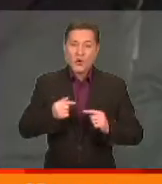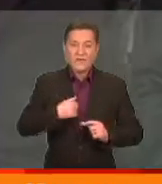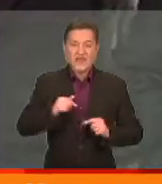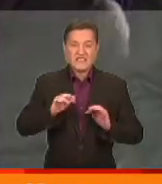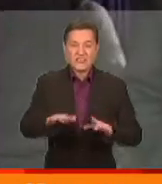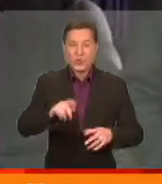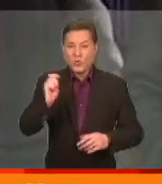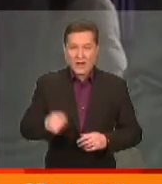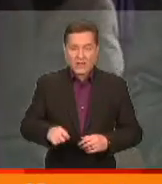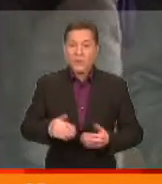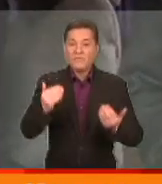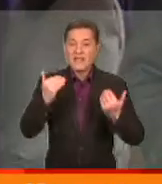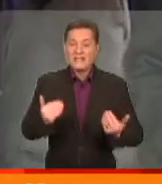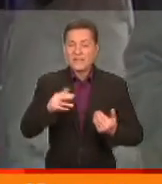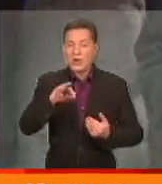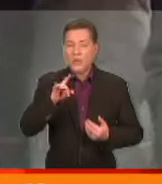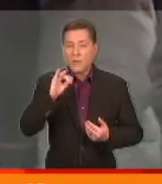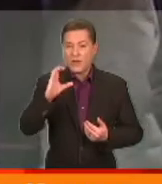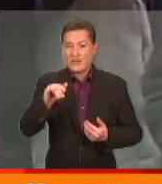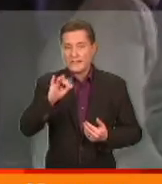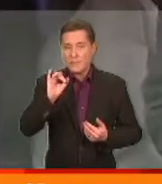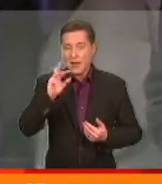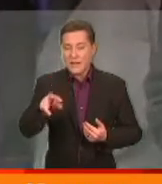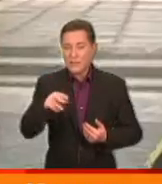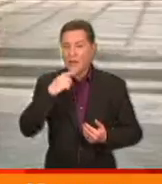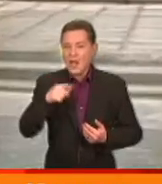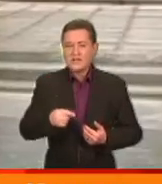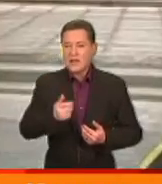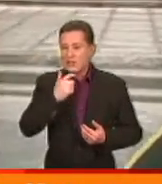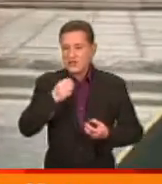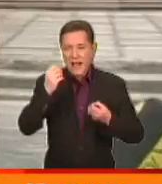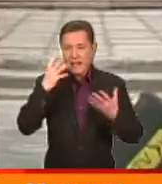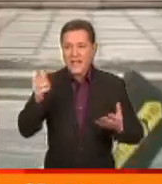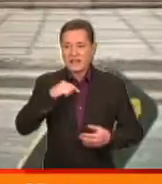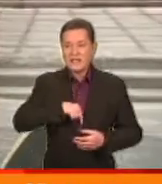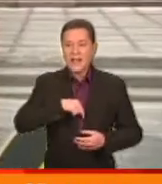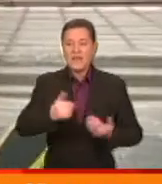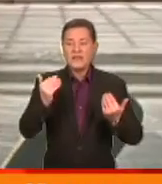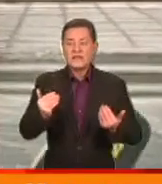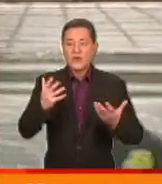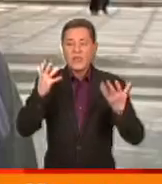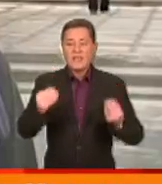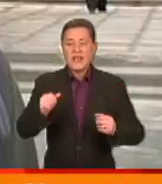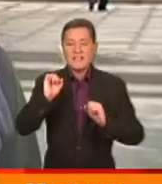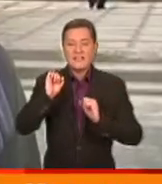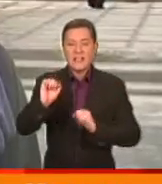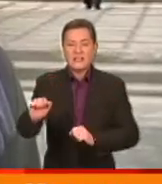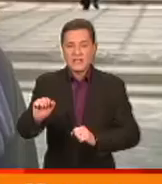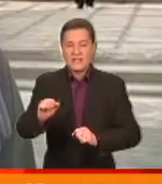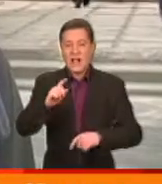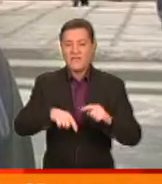війну. Сьогодні, каже Морис, в них лише шляхетні наміри. Сьогодні день защитника Отечества. Ми